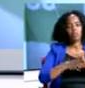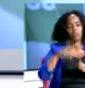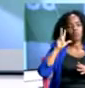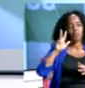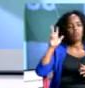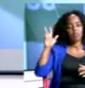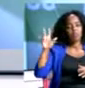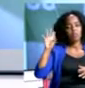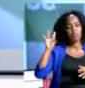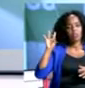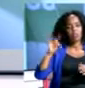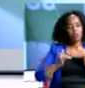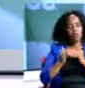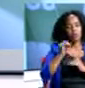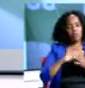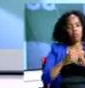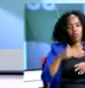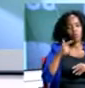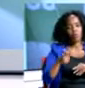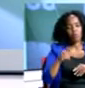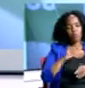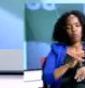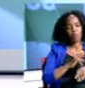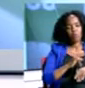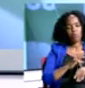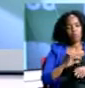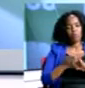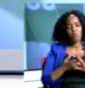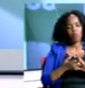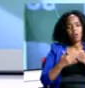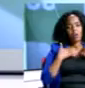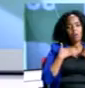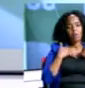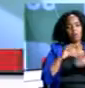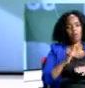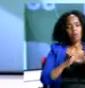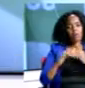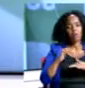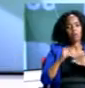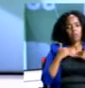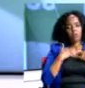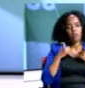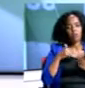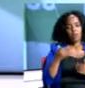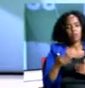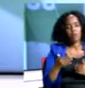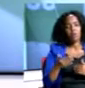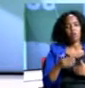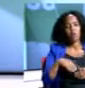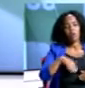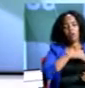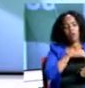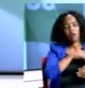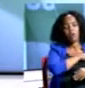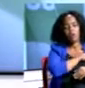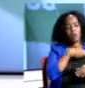tausa ege mirkane sembot namni kun tutuka qaba kan biyara radufe yokanammo rakko akasi shakkewan jiruf amalla oqama qaba yotai